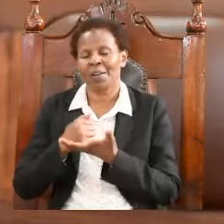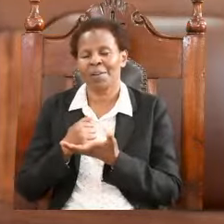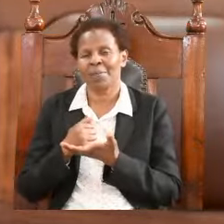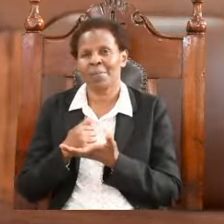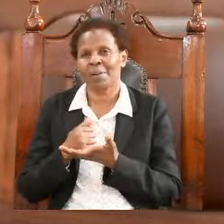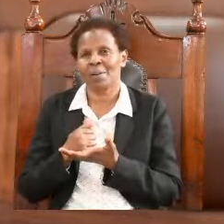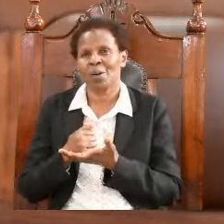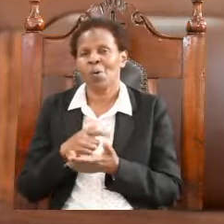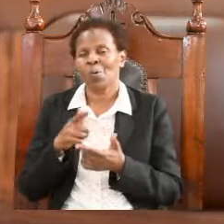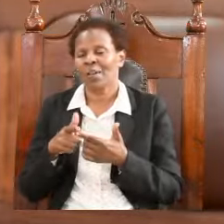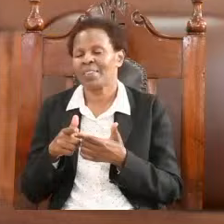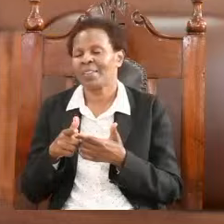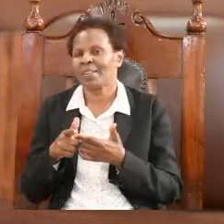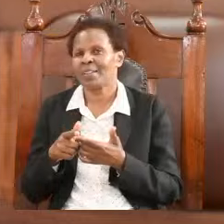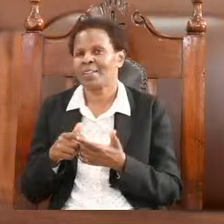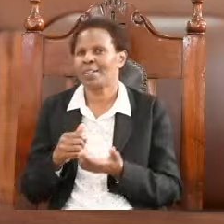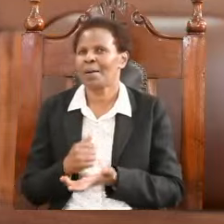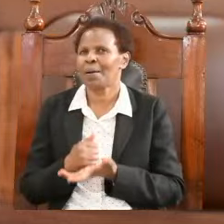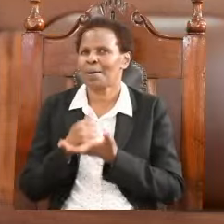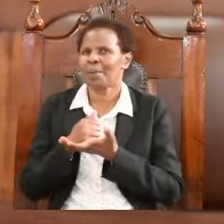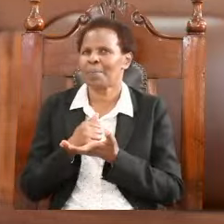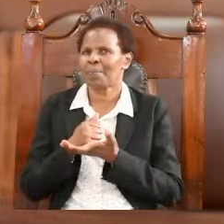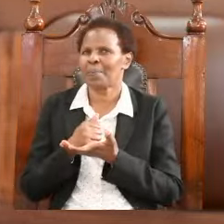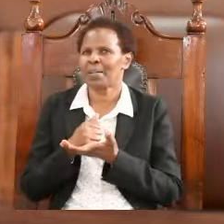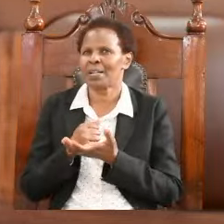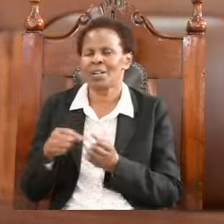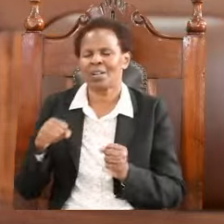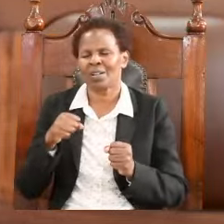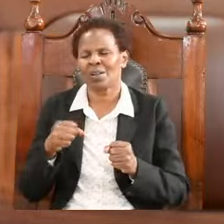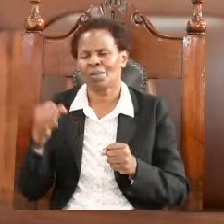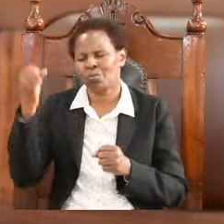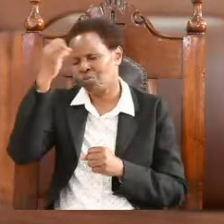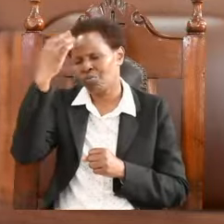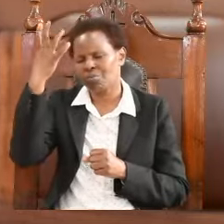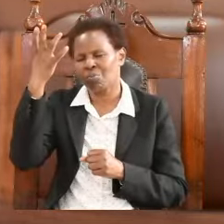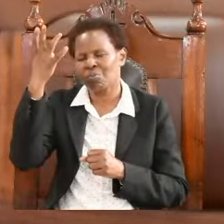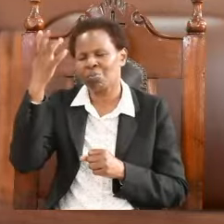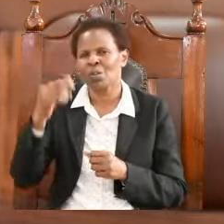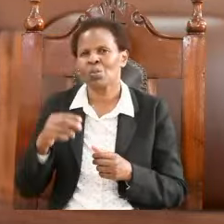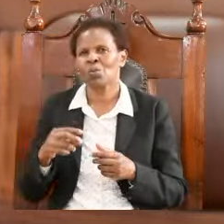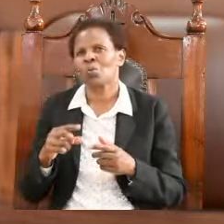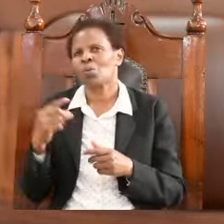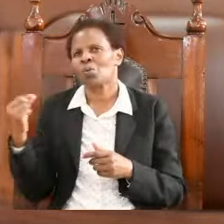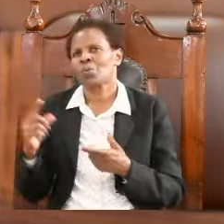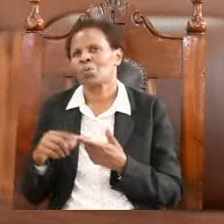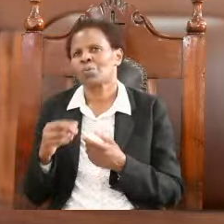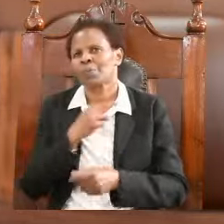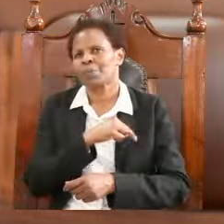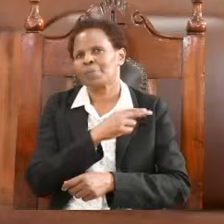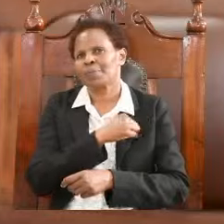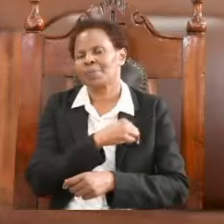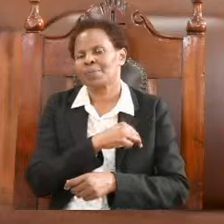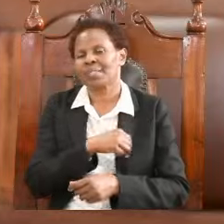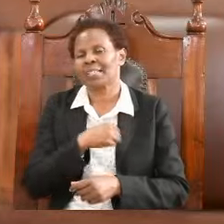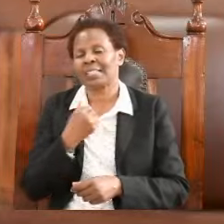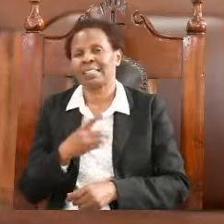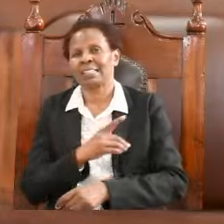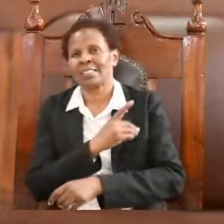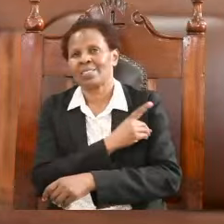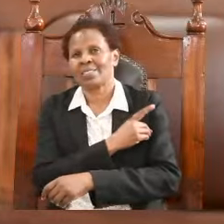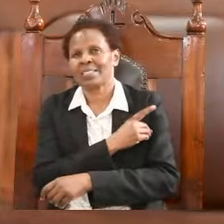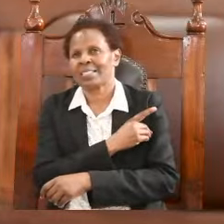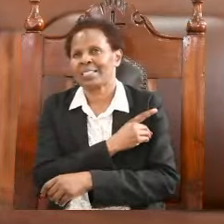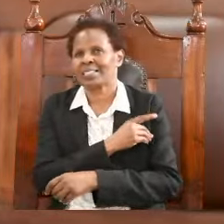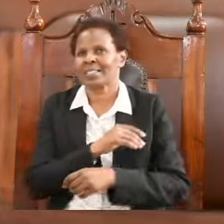iyo maramutangikira maretha ngari ingi mutwara thibitari marageria gwetha thibitari hakuhi angi angi ni madagitari maretha